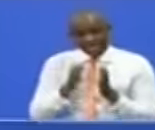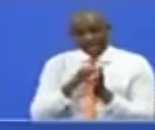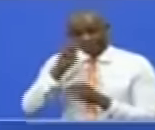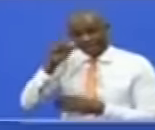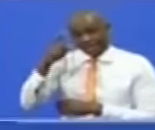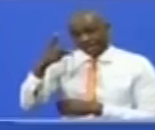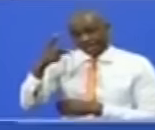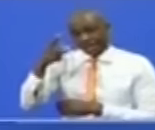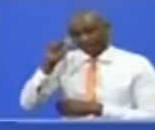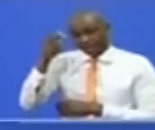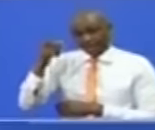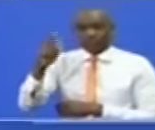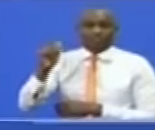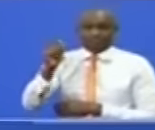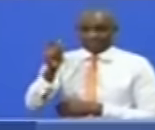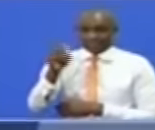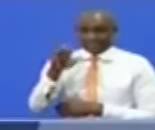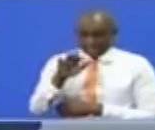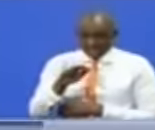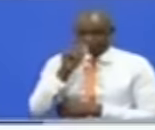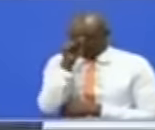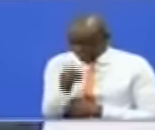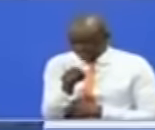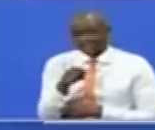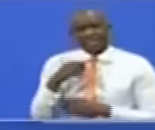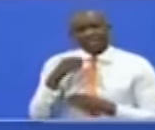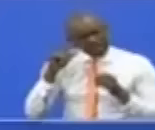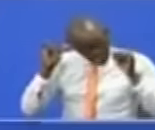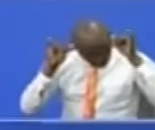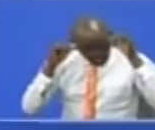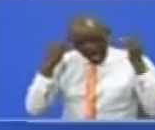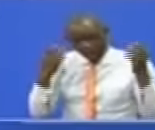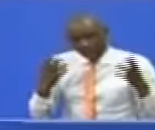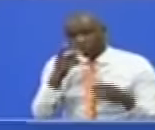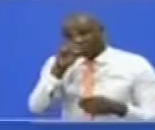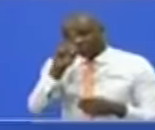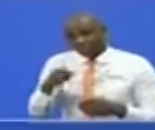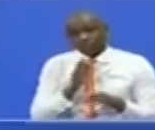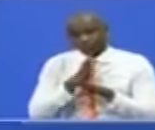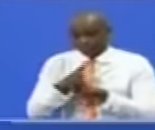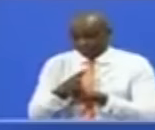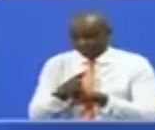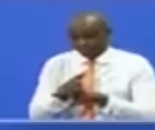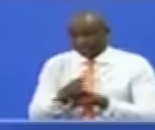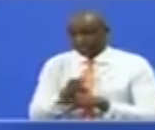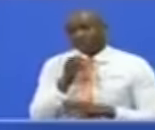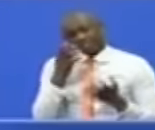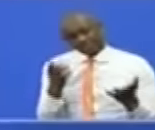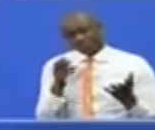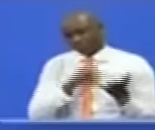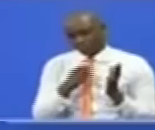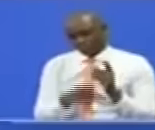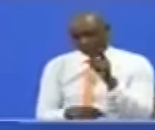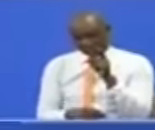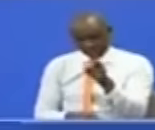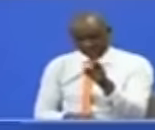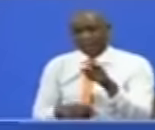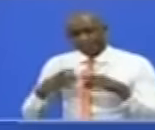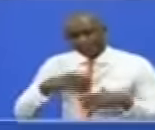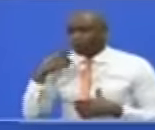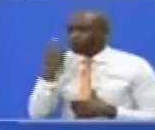Marakwet, na kwa hiyo yote tumepoteza mifuko zaidi ya 1000, na utaona kwamba wale ambao